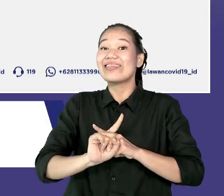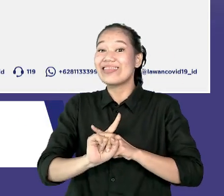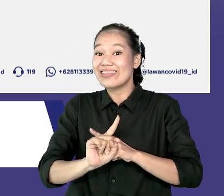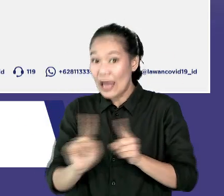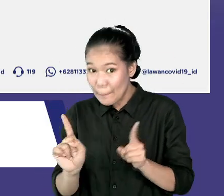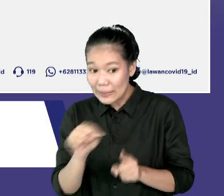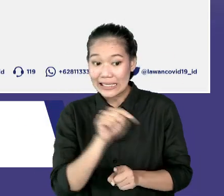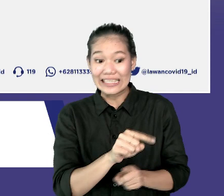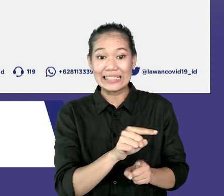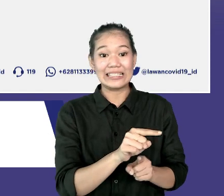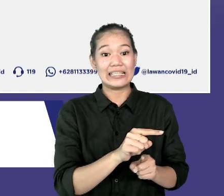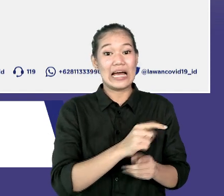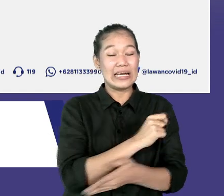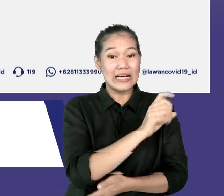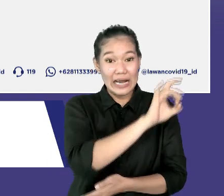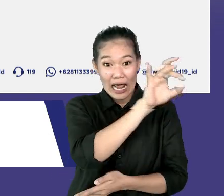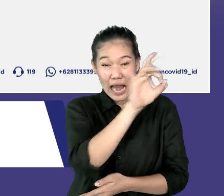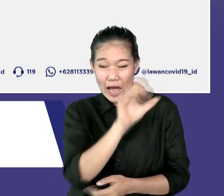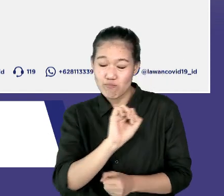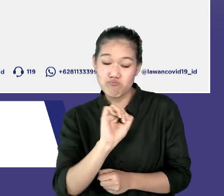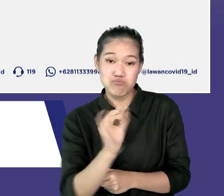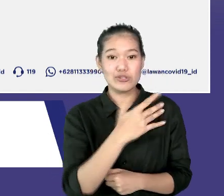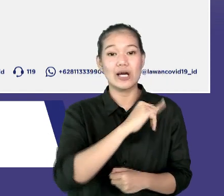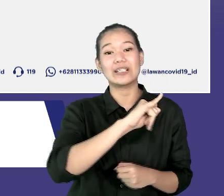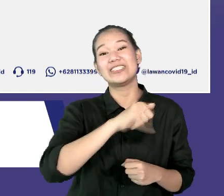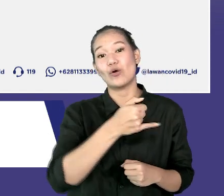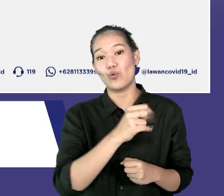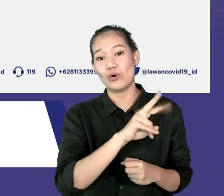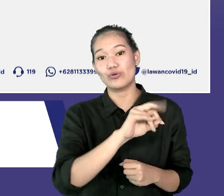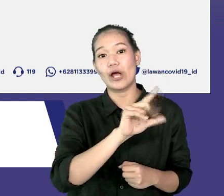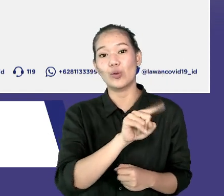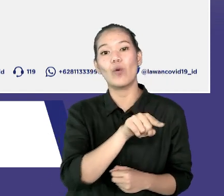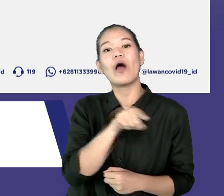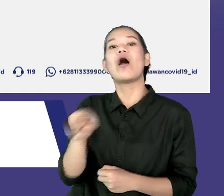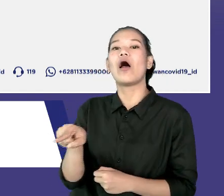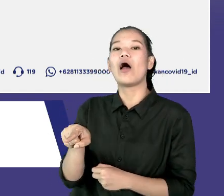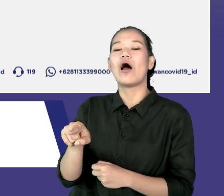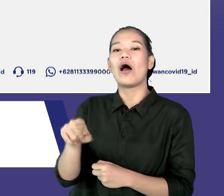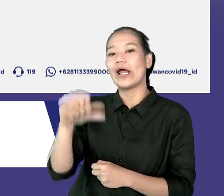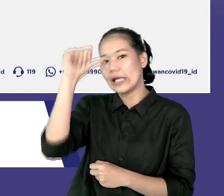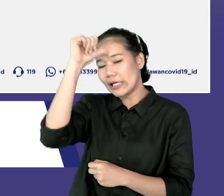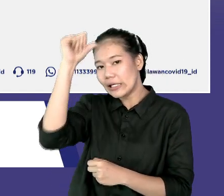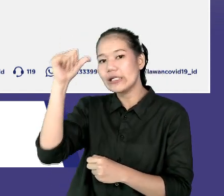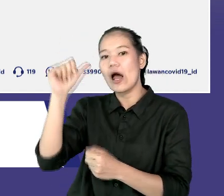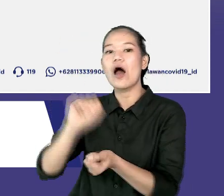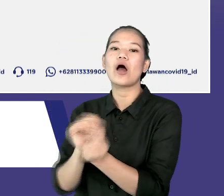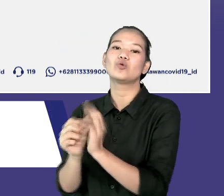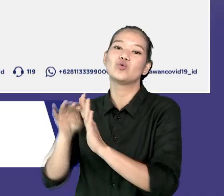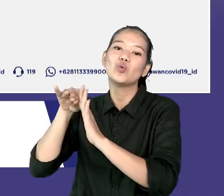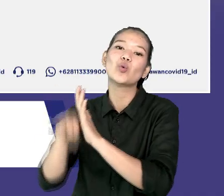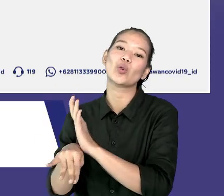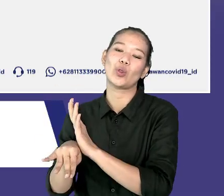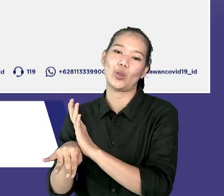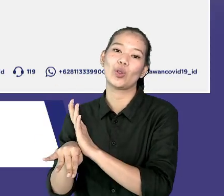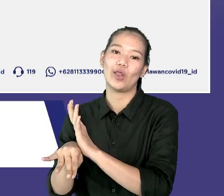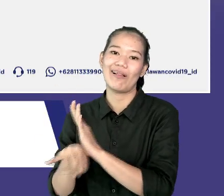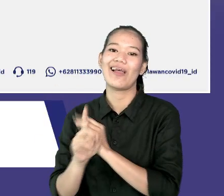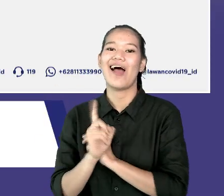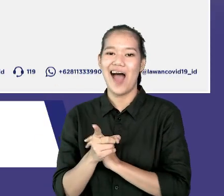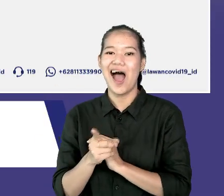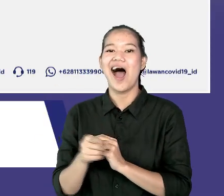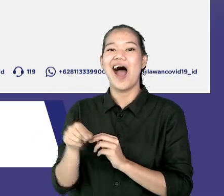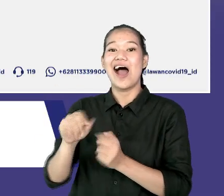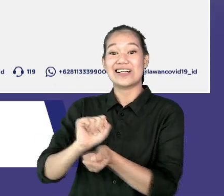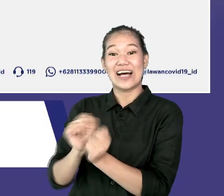mulai mengalami lonjakan kasus di bulan Januari 2021, India malah mengalami penurunan kasus. Kasus